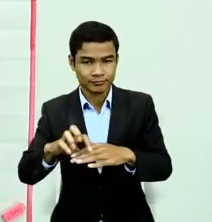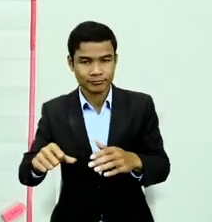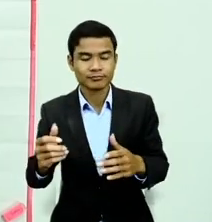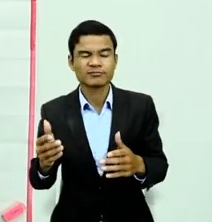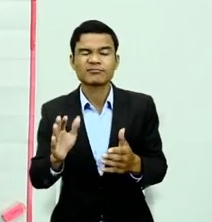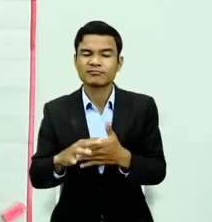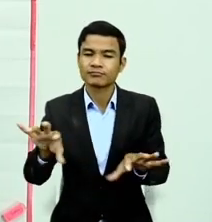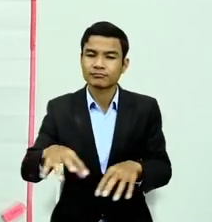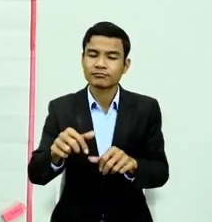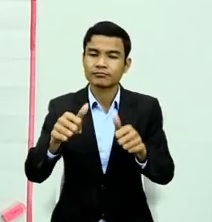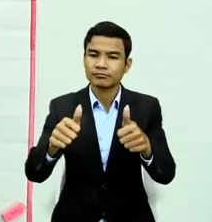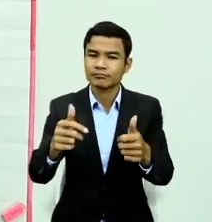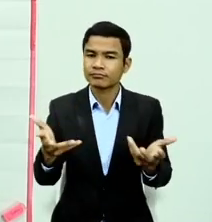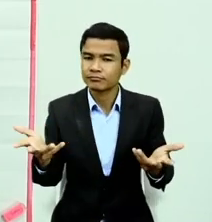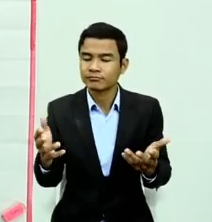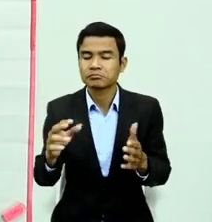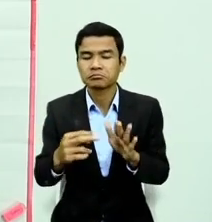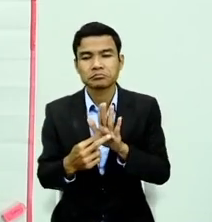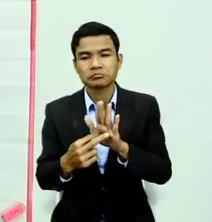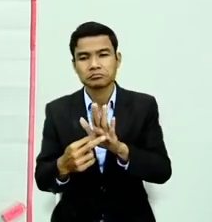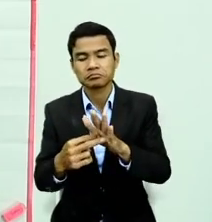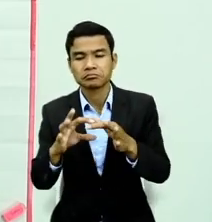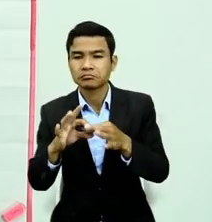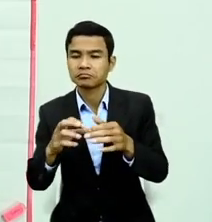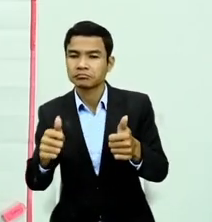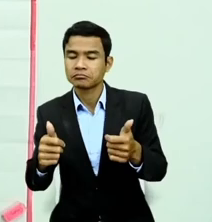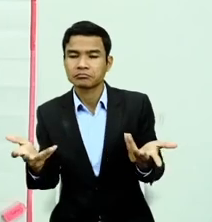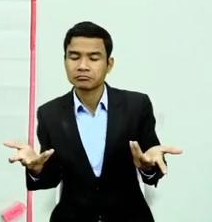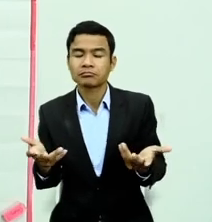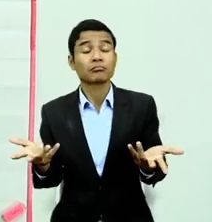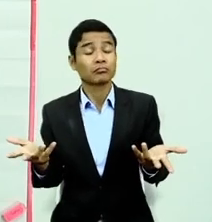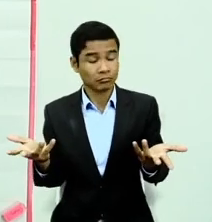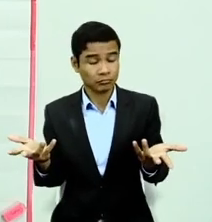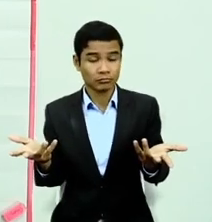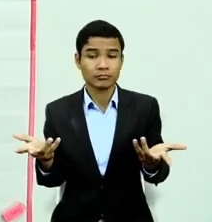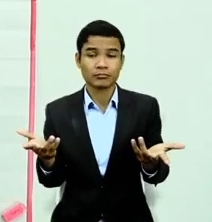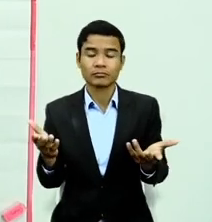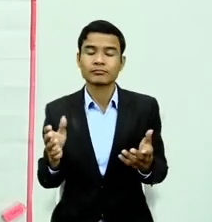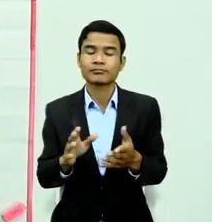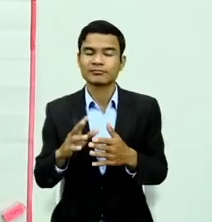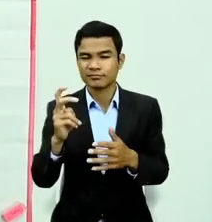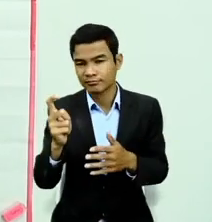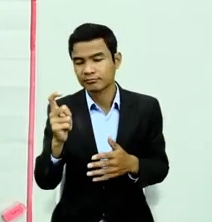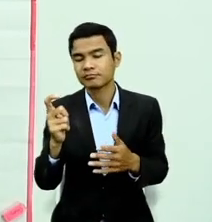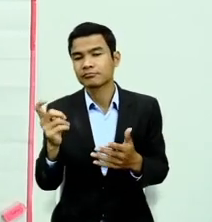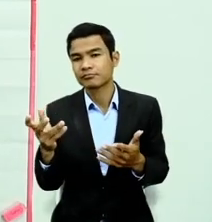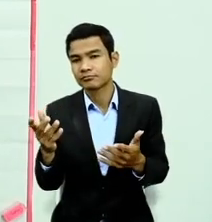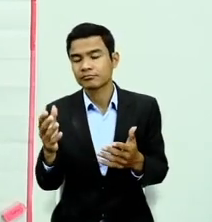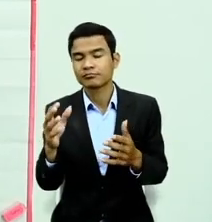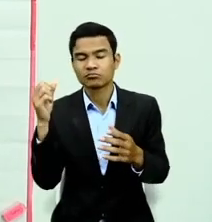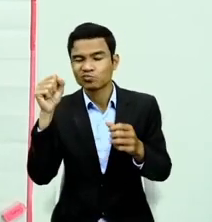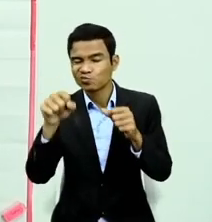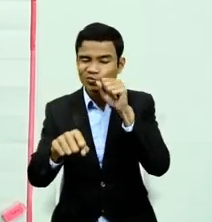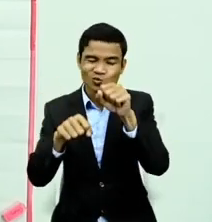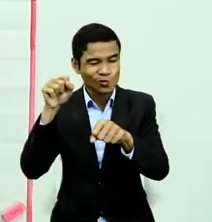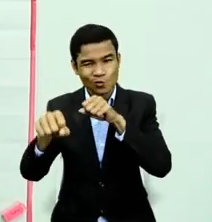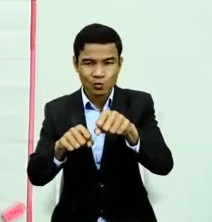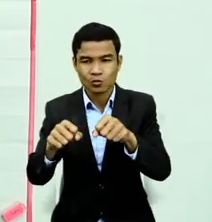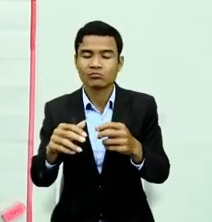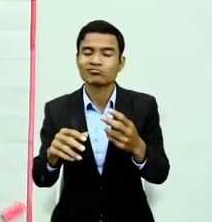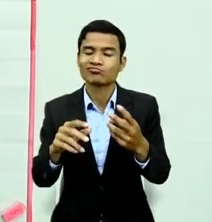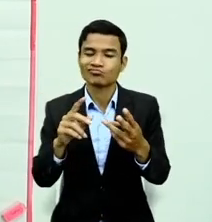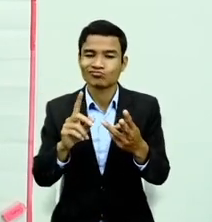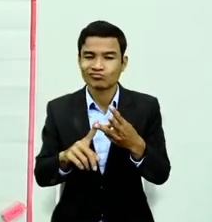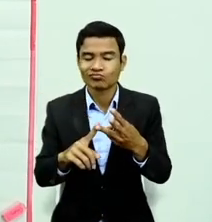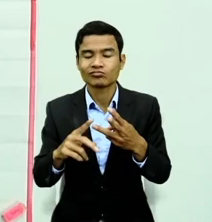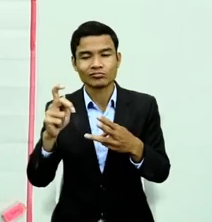chi sạ cá mập hiệp là ò chỉ bằng hai pí tầm nẹt tầm nồng là ò đại được tề nè sạ cá mập hiệp khó ví tọc khnì cố